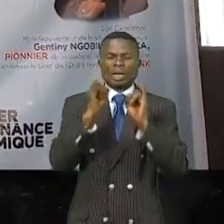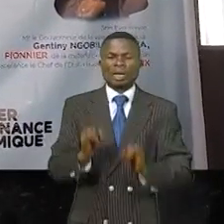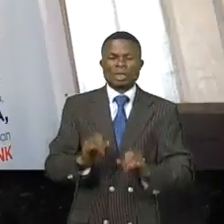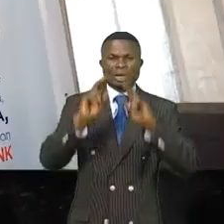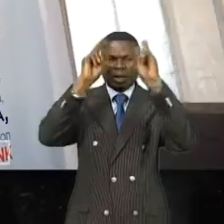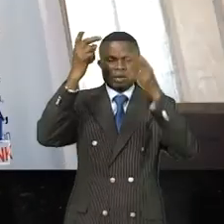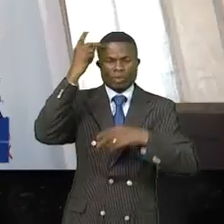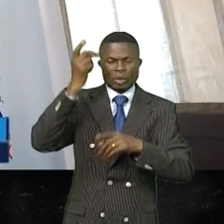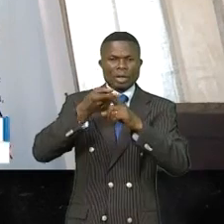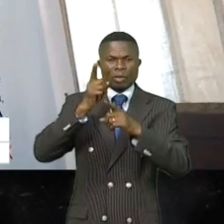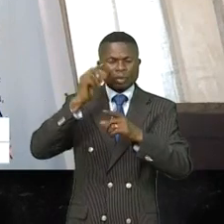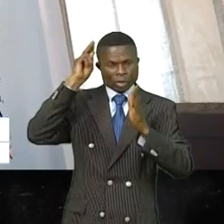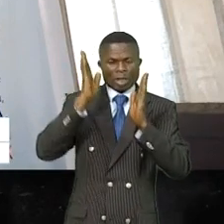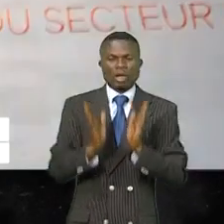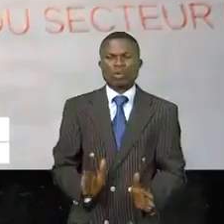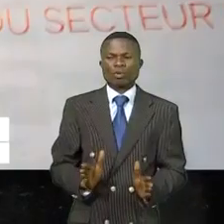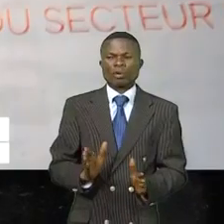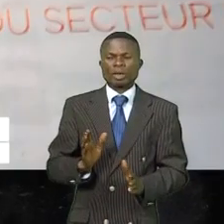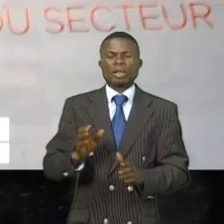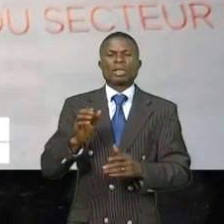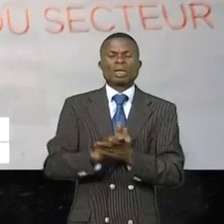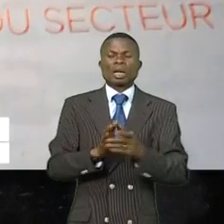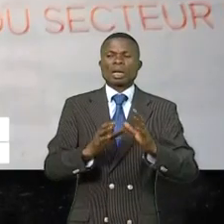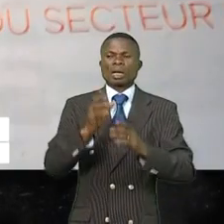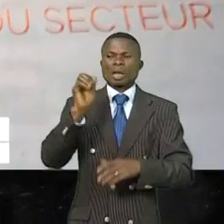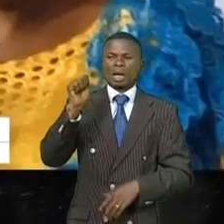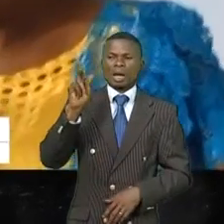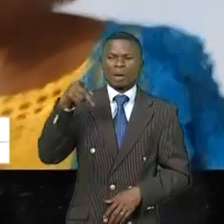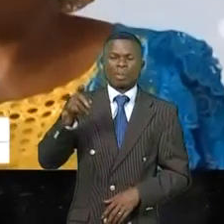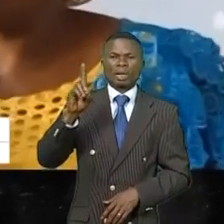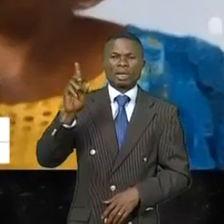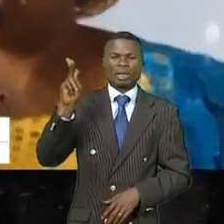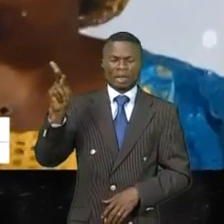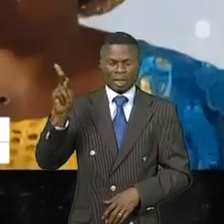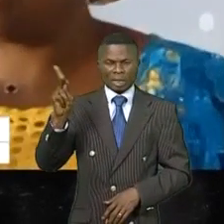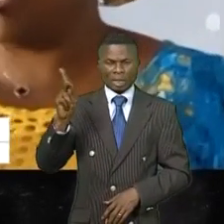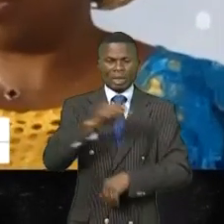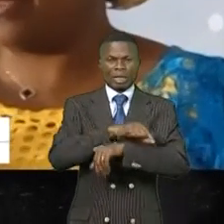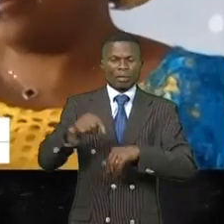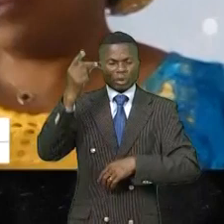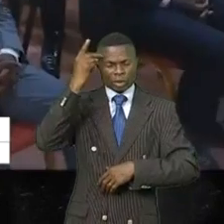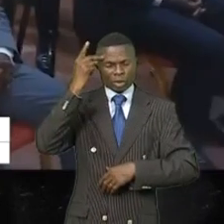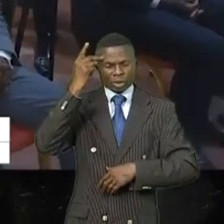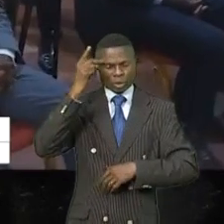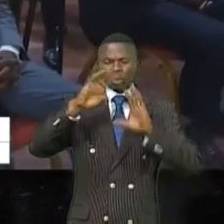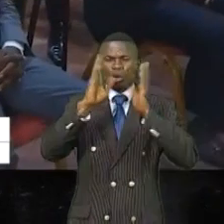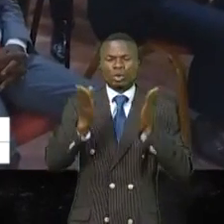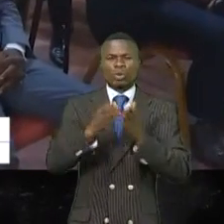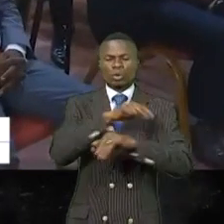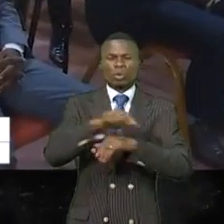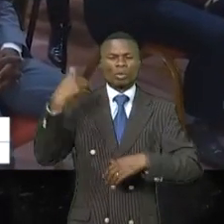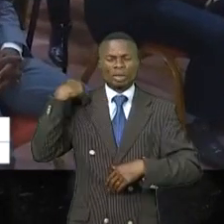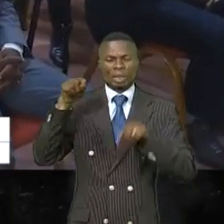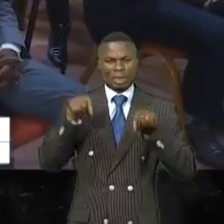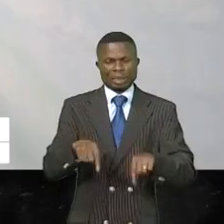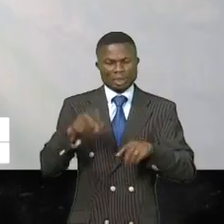Kinshasa, initiée par le gouverneur Gentilien Gobila, avec la PDNK dans la ville de Kinshasa, siège et miroir de toutes les institutions du pays, la vision